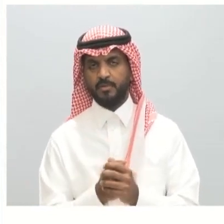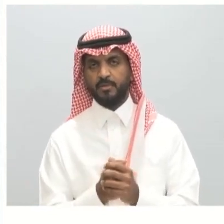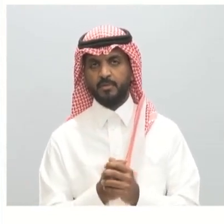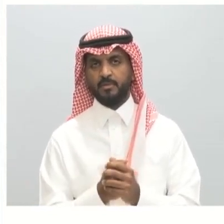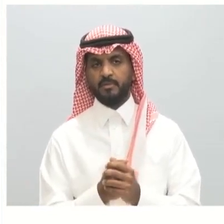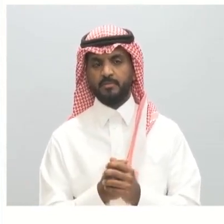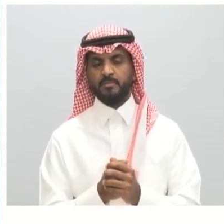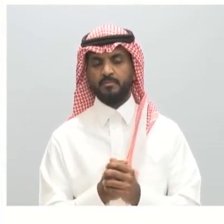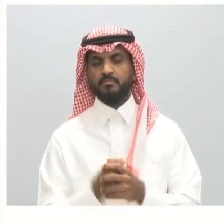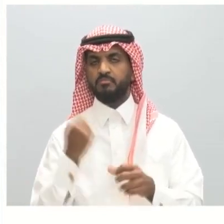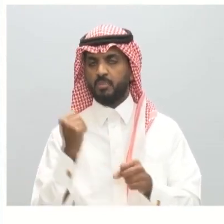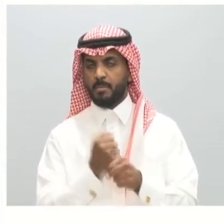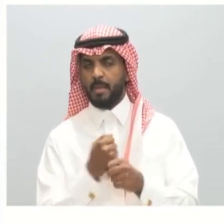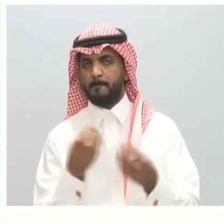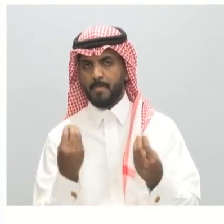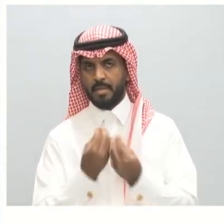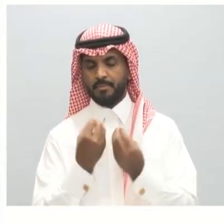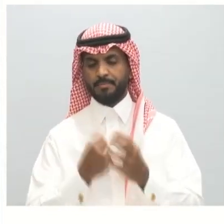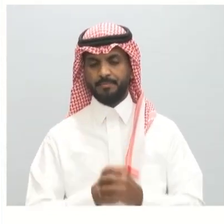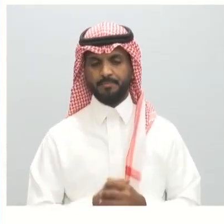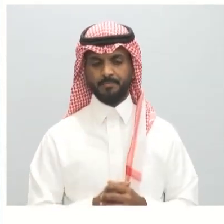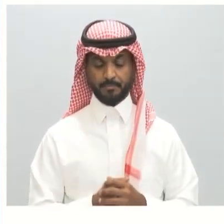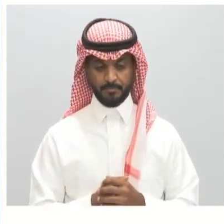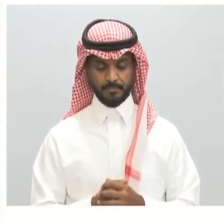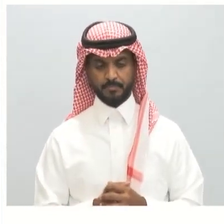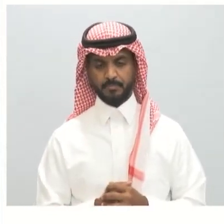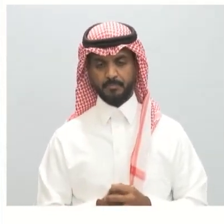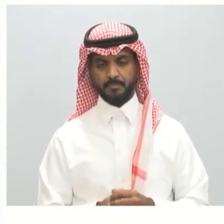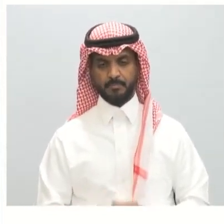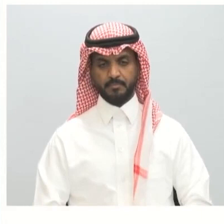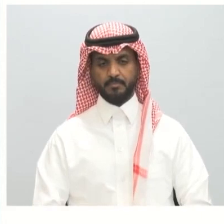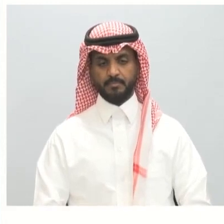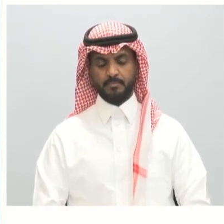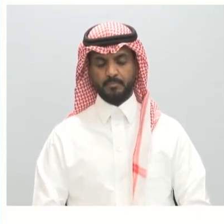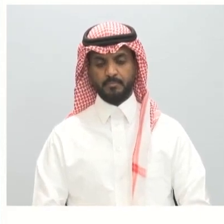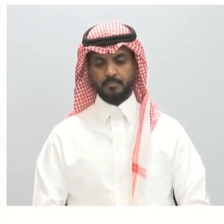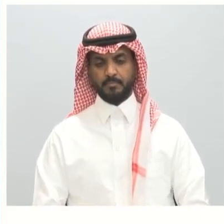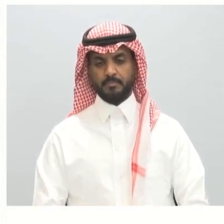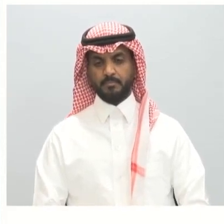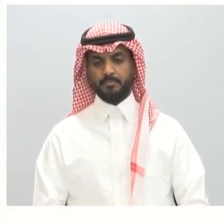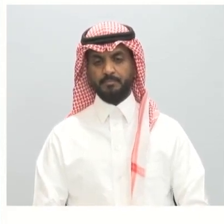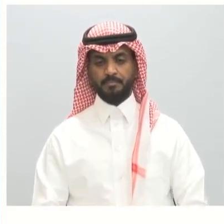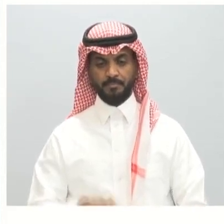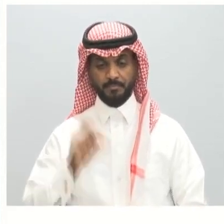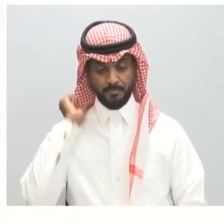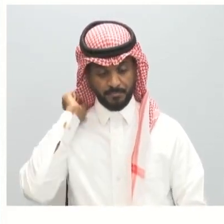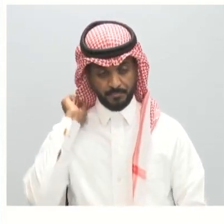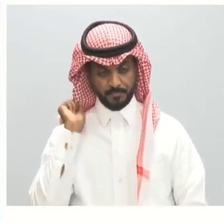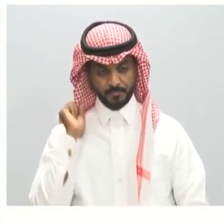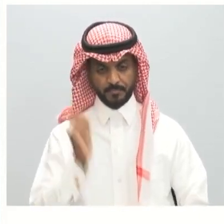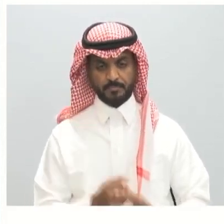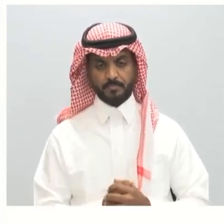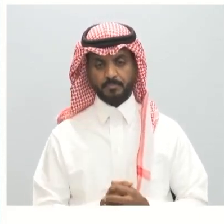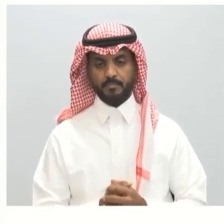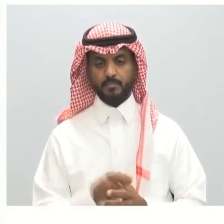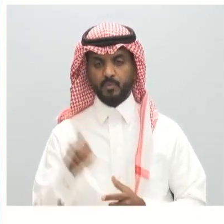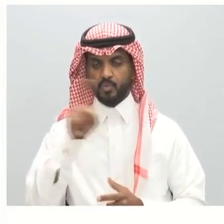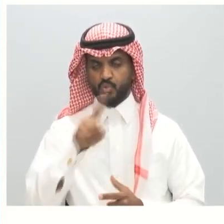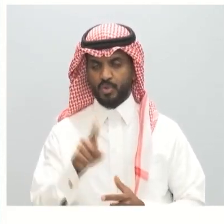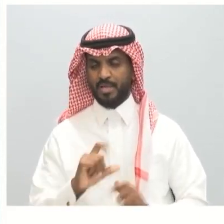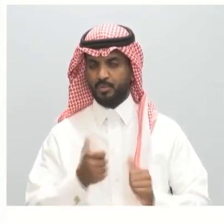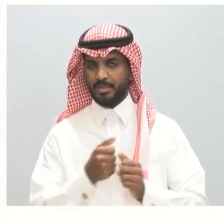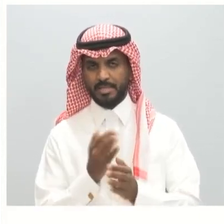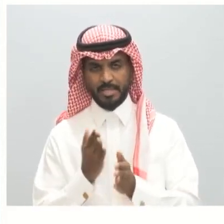وايضا في جزء نطبق معا سنقوم بحل بعض التدريبات هل يمكنك